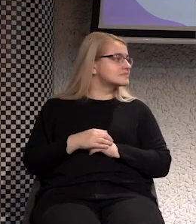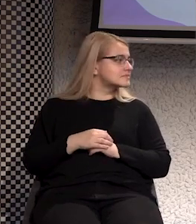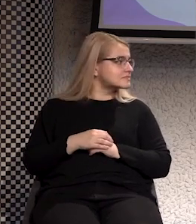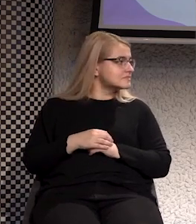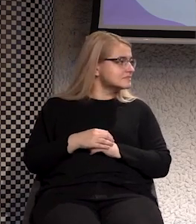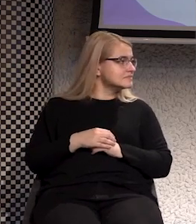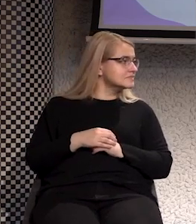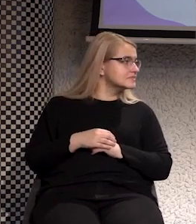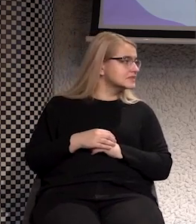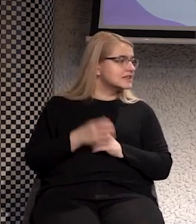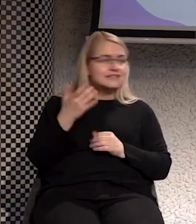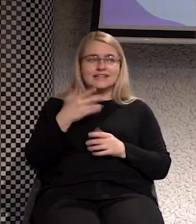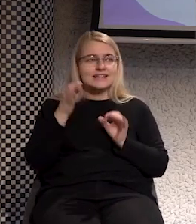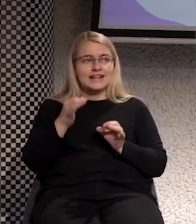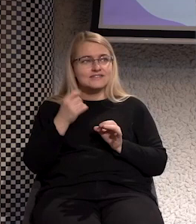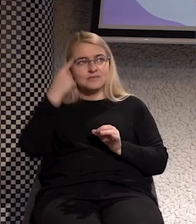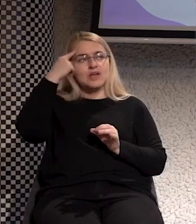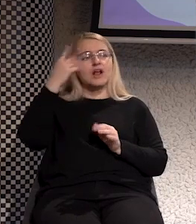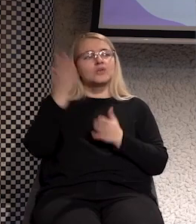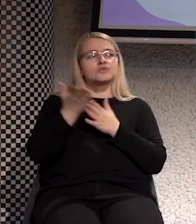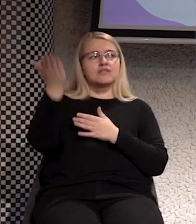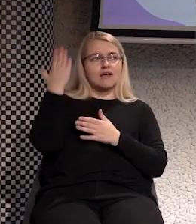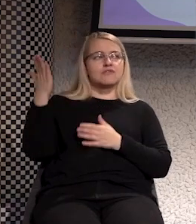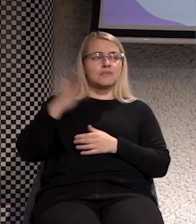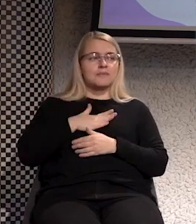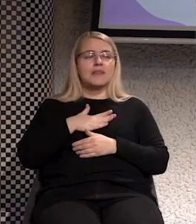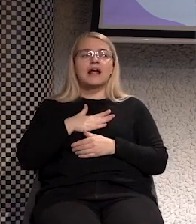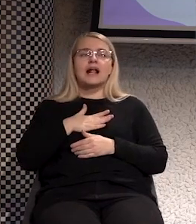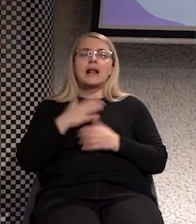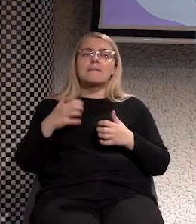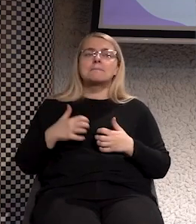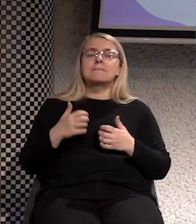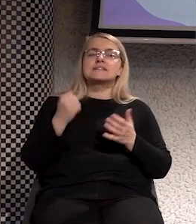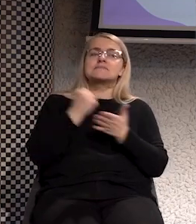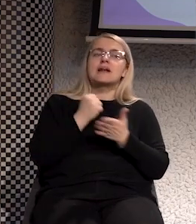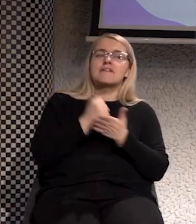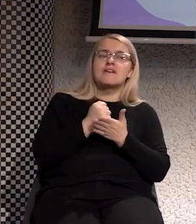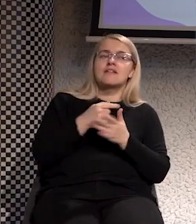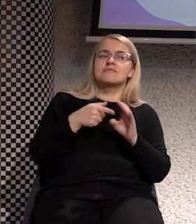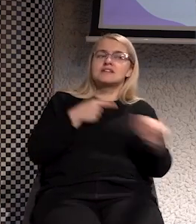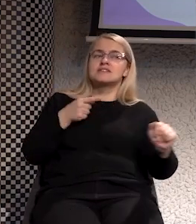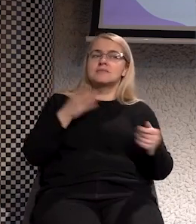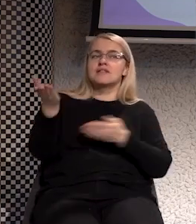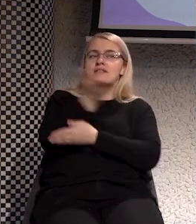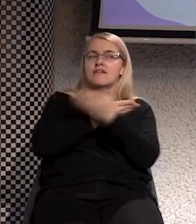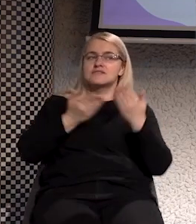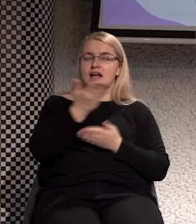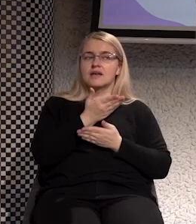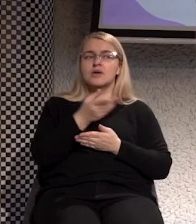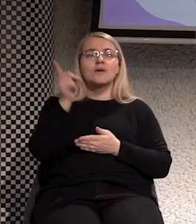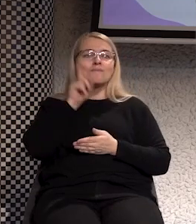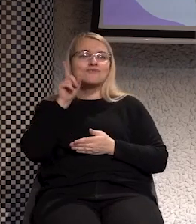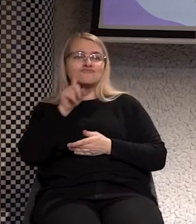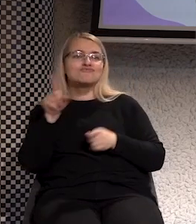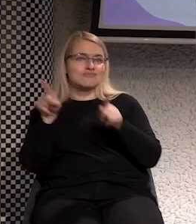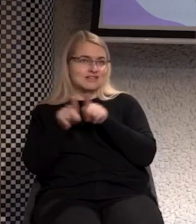że teraz w ogóle wymyśliłam, ja jest ze mną od dawna, a propos tego motywu dyscyplinowania się wzajemnego pomiędzy chłopakami i mężczyznami